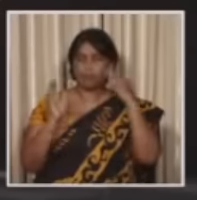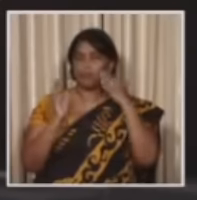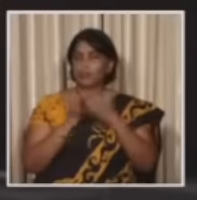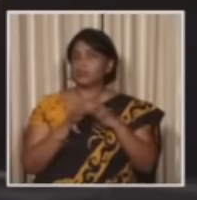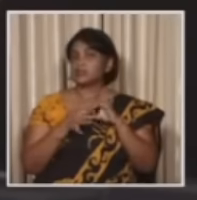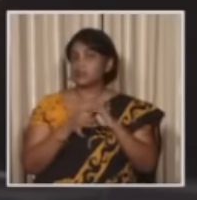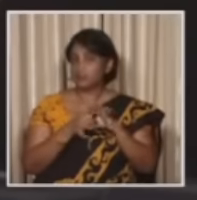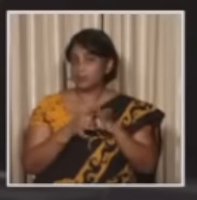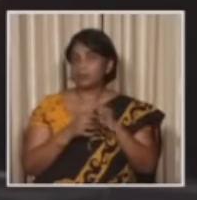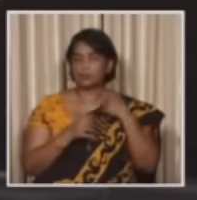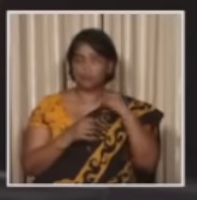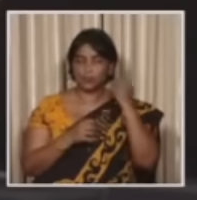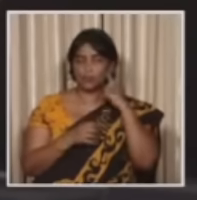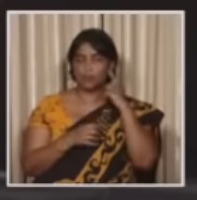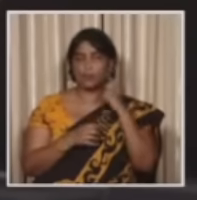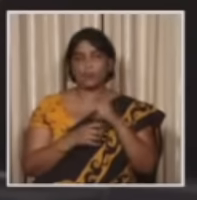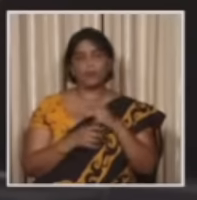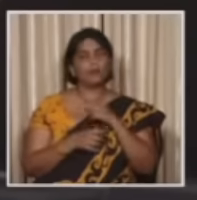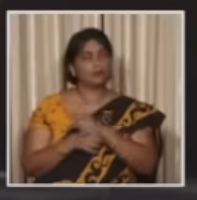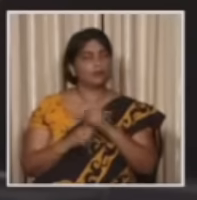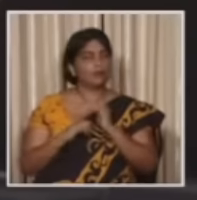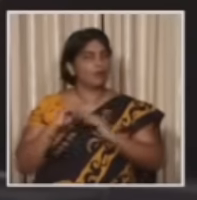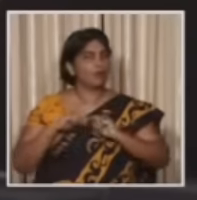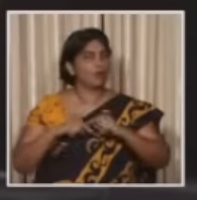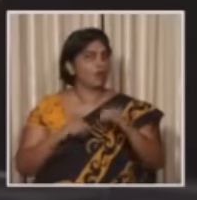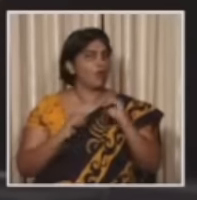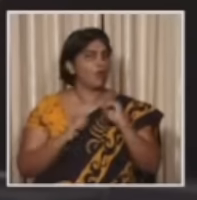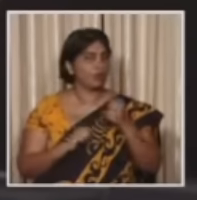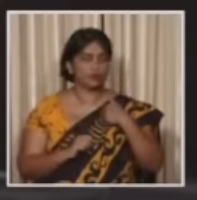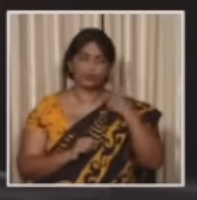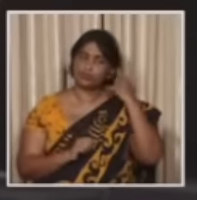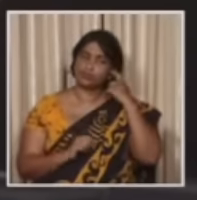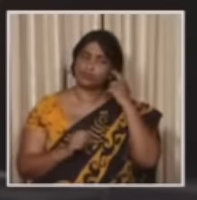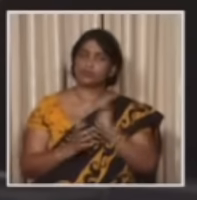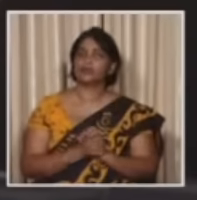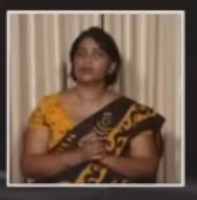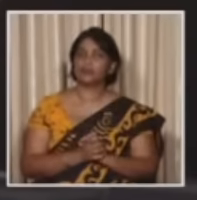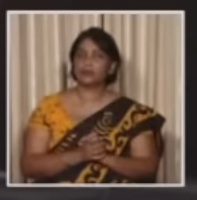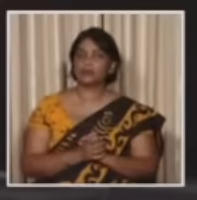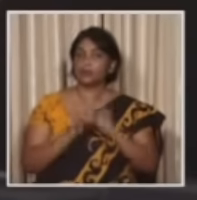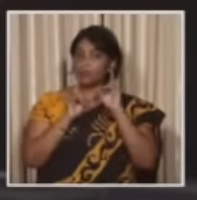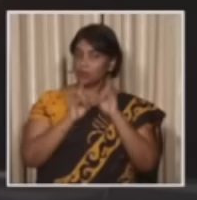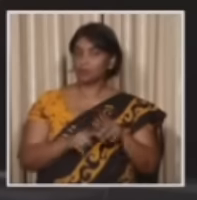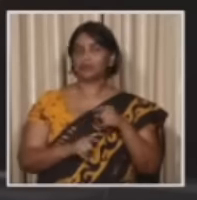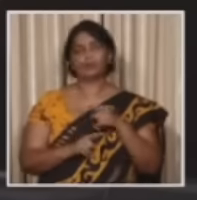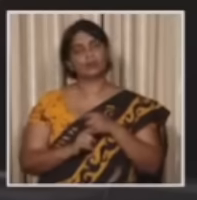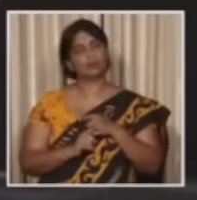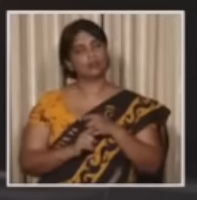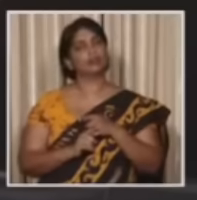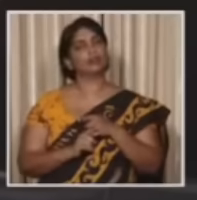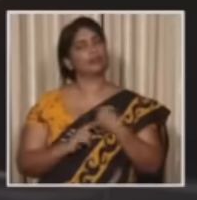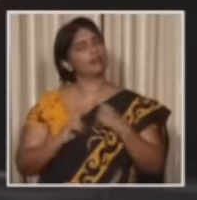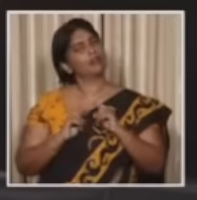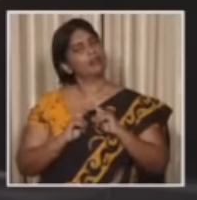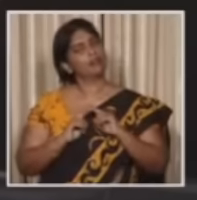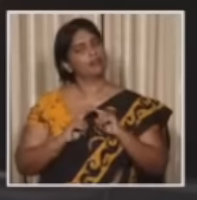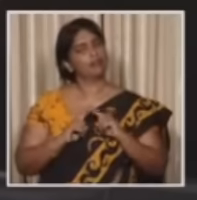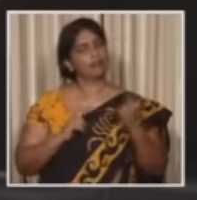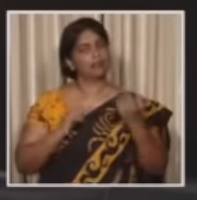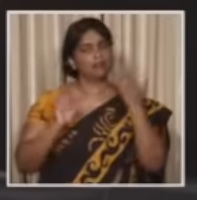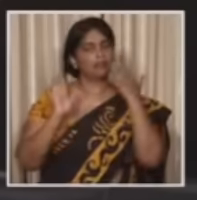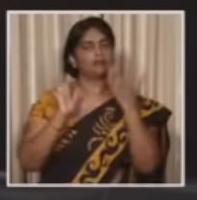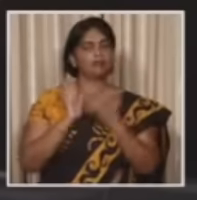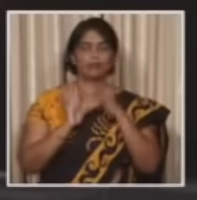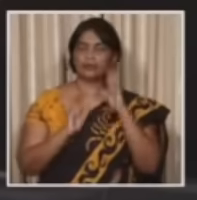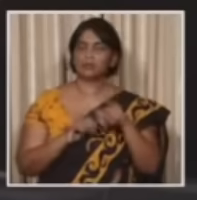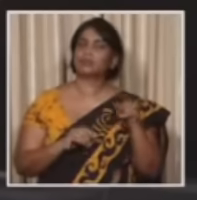ඔක්කොම අපි දන්නවා. මේක කෙරුණේ කොහොමදත් අපි දන්නවා. ඉතින් දැන් මේක වෙන විදිහකට මවා පාණ්ඩ